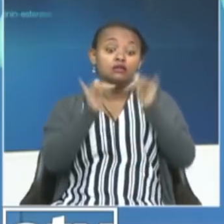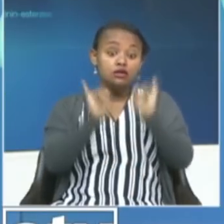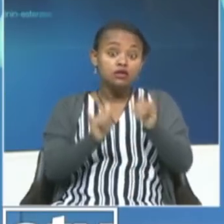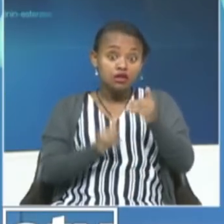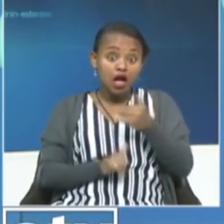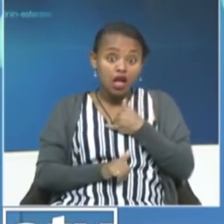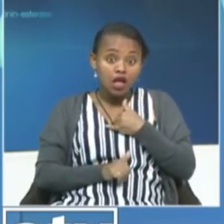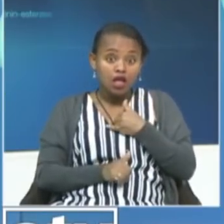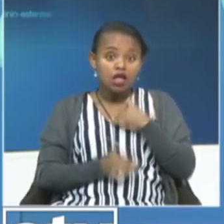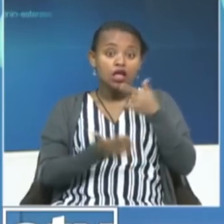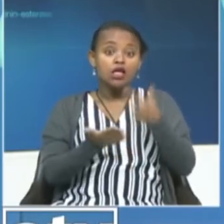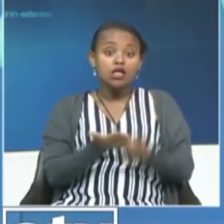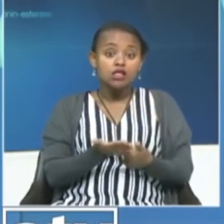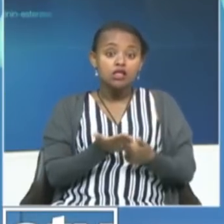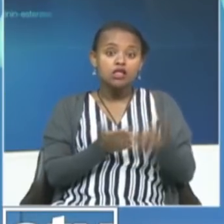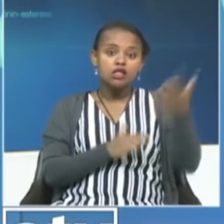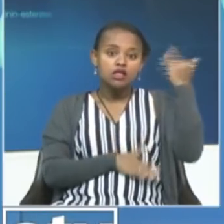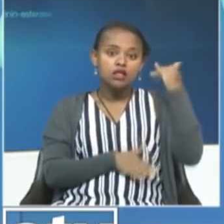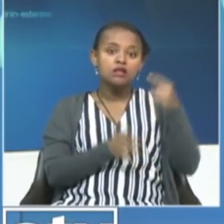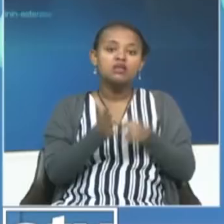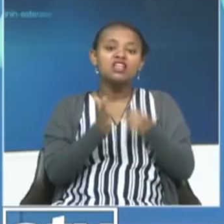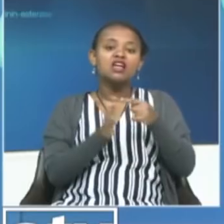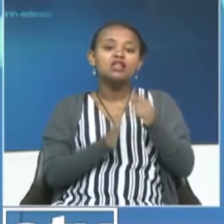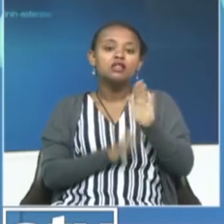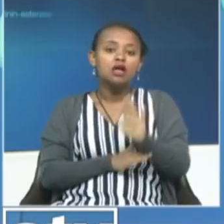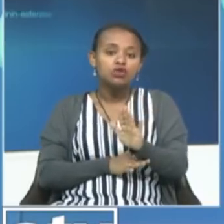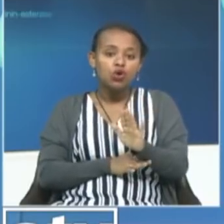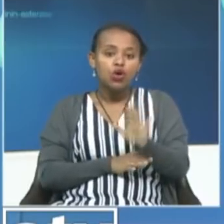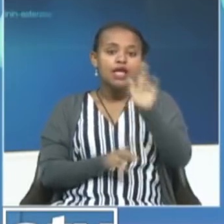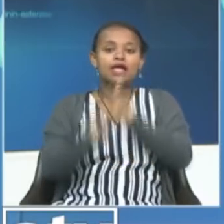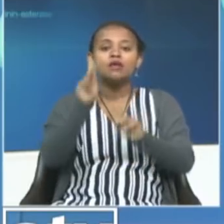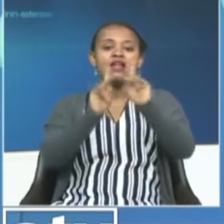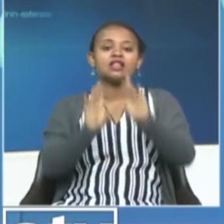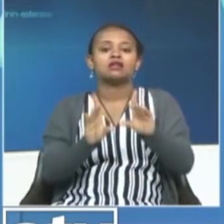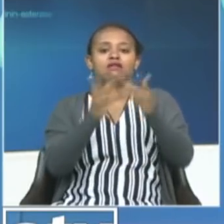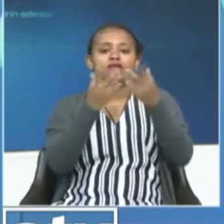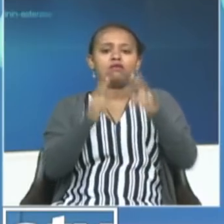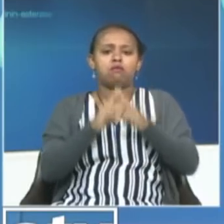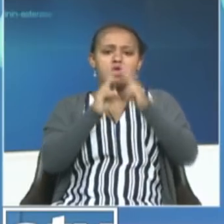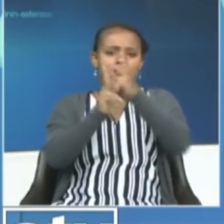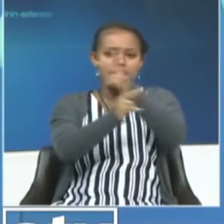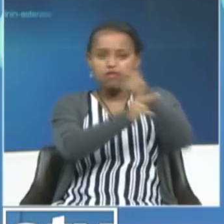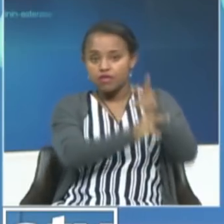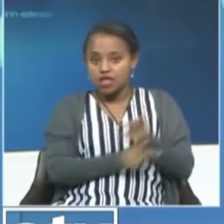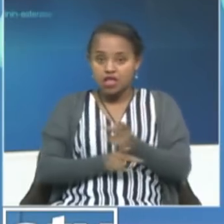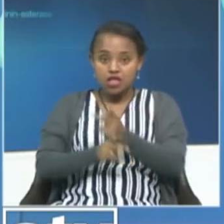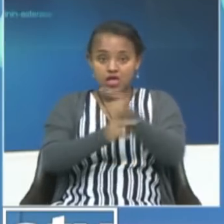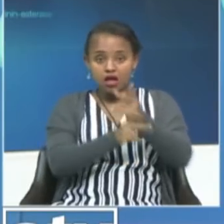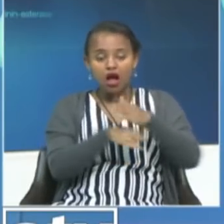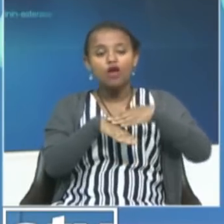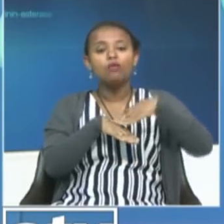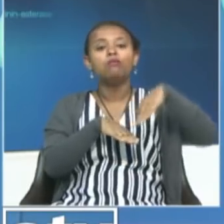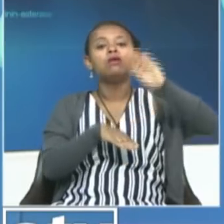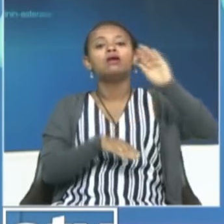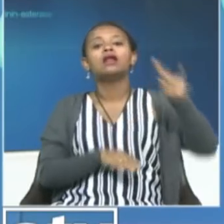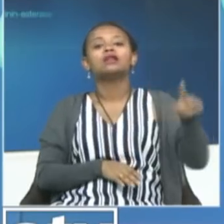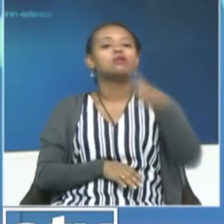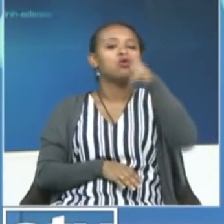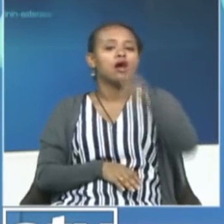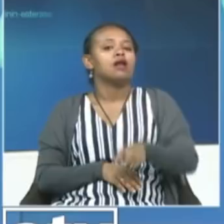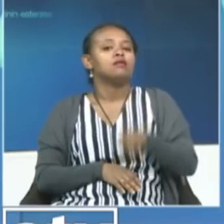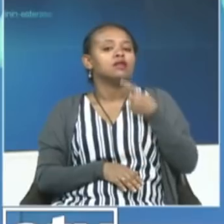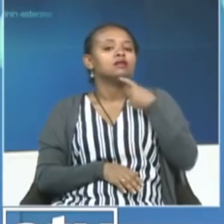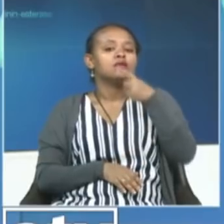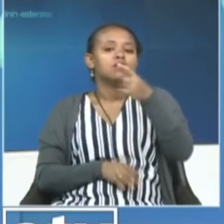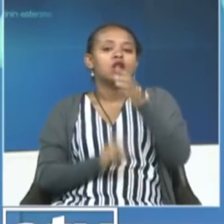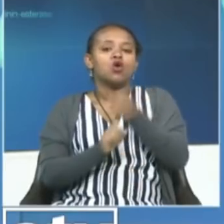እንዳለ እነዚህ ቅድም የጠቀስናቸው ማህበረሰብ ክፍል በጣም ጥንቃቄው በበለጠ መሆን አለበት በሚለው